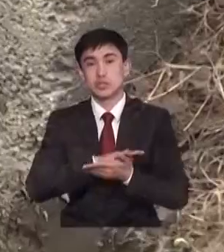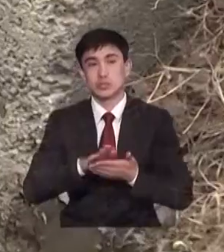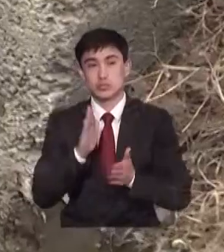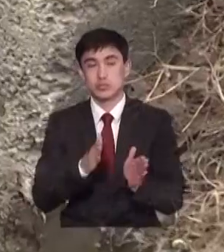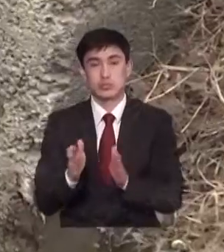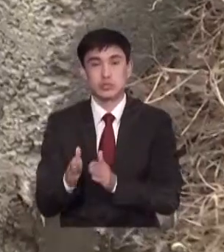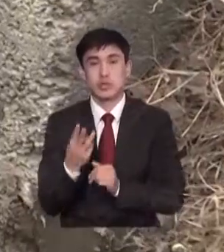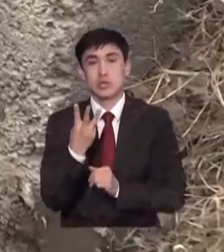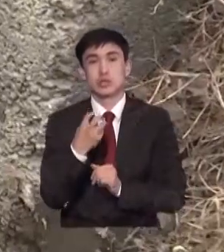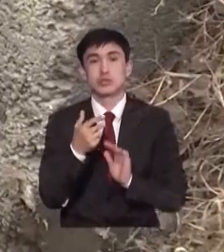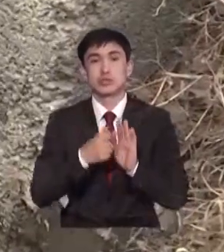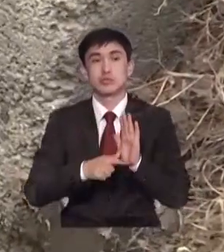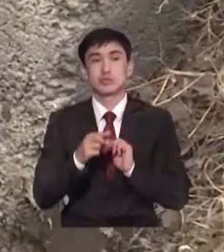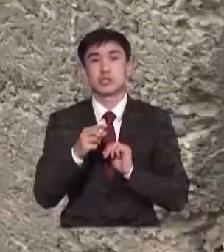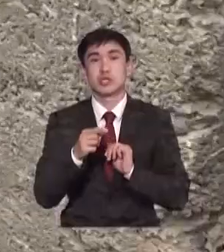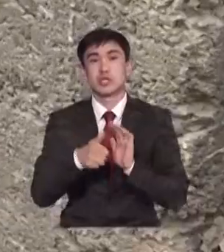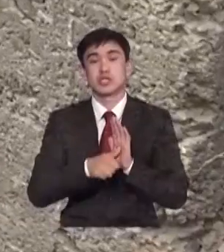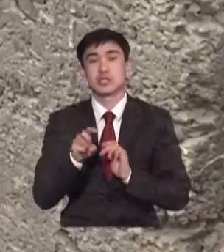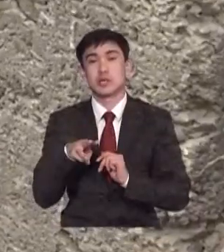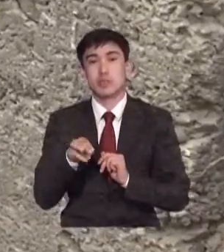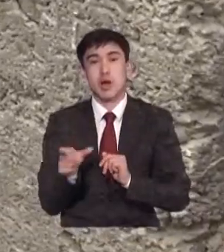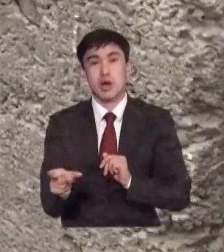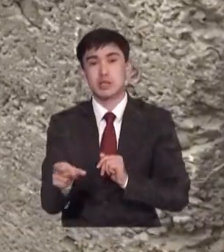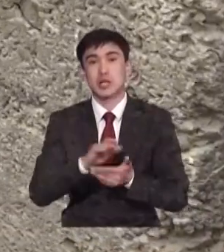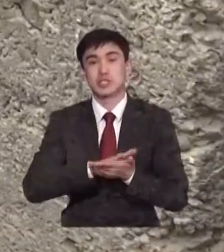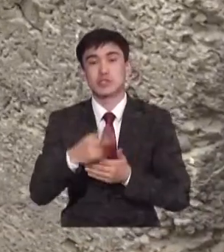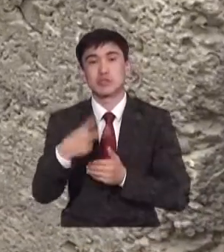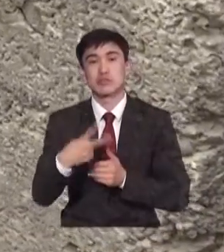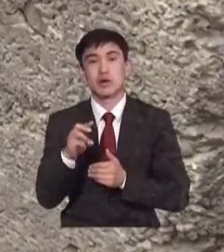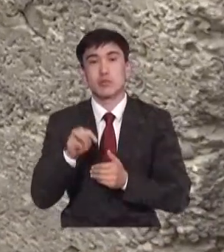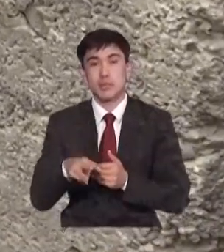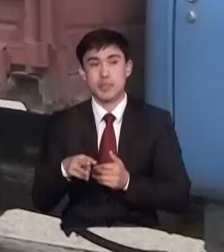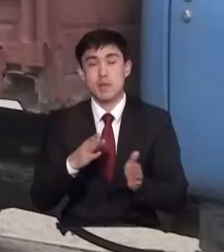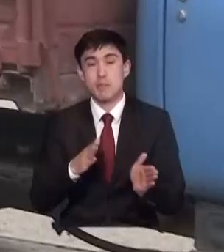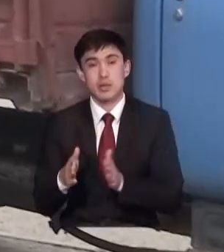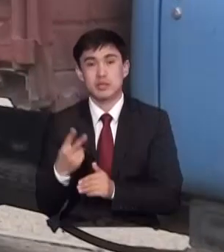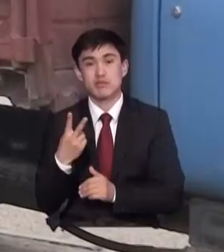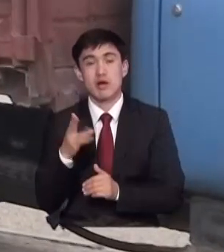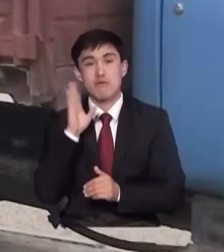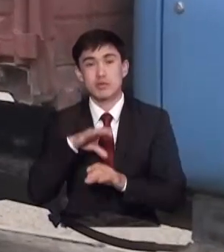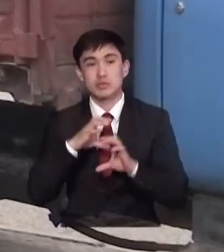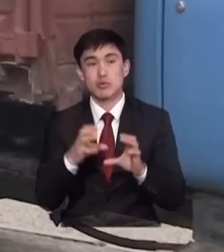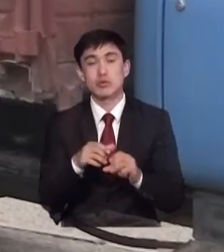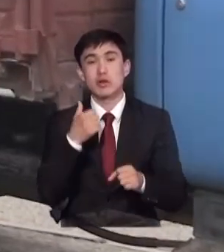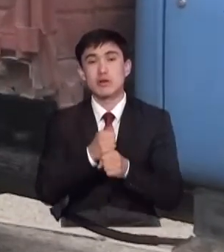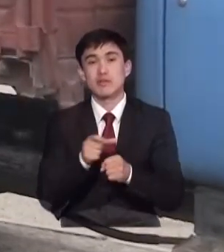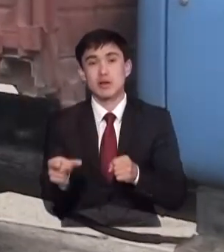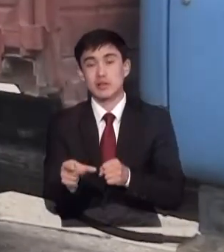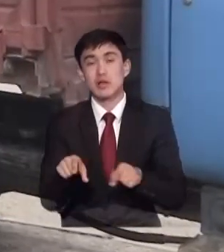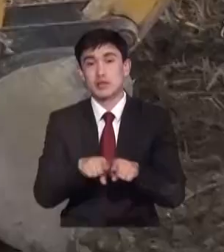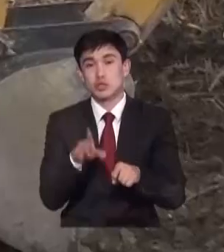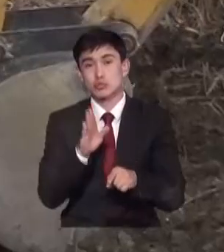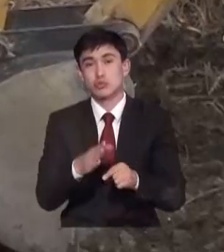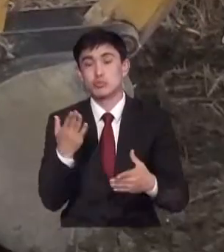же из 376 километров арочной сети очищено 22 километра. В порядок приведены два водосборных головных канала, что также